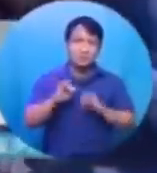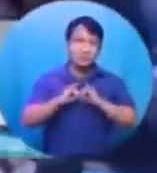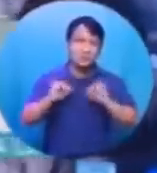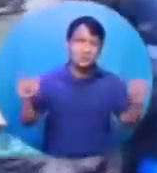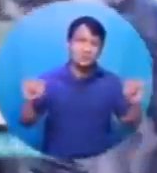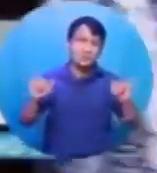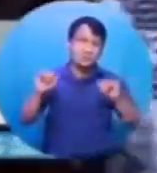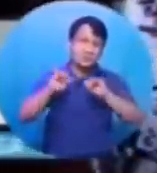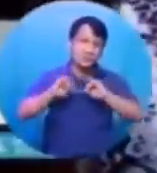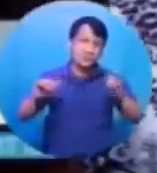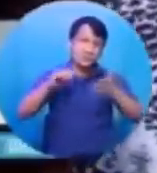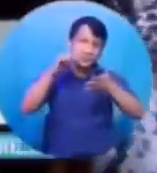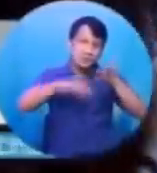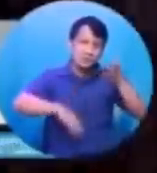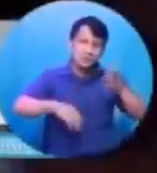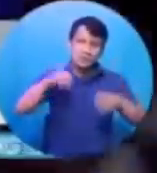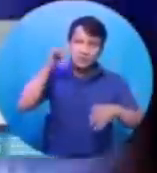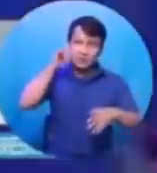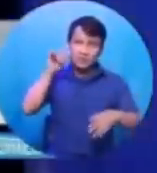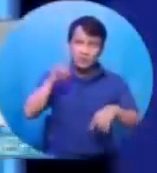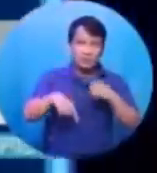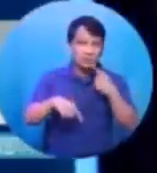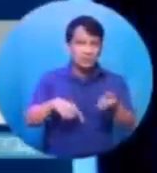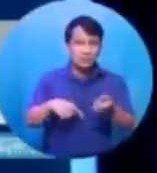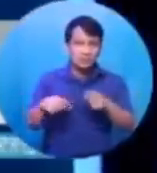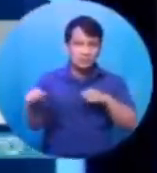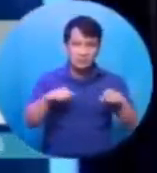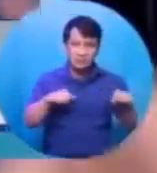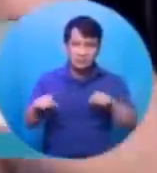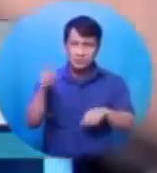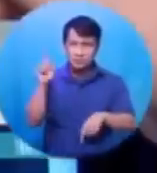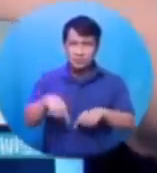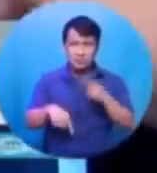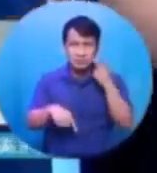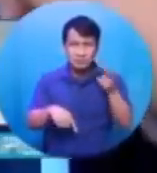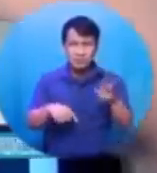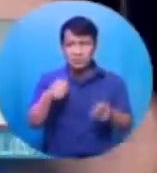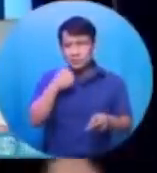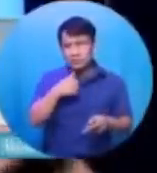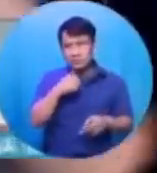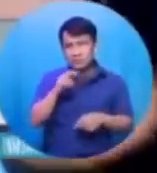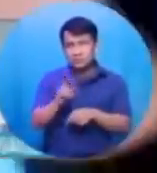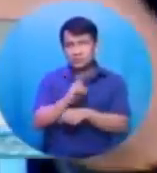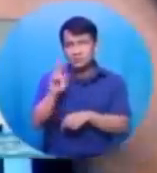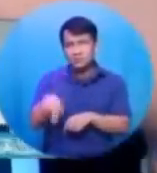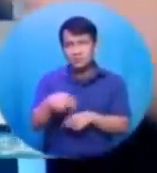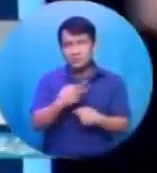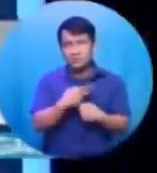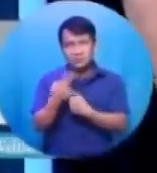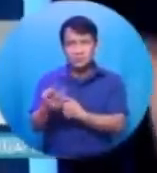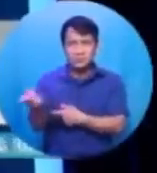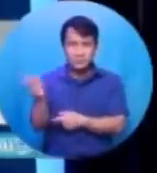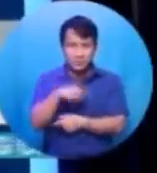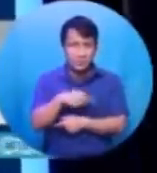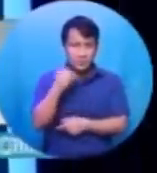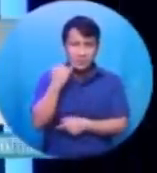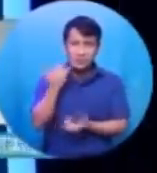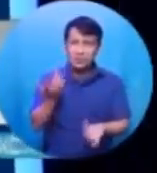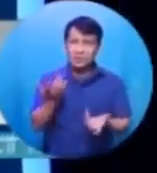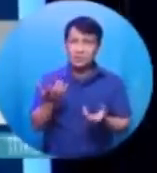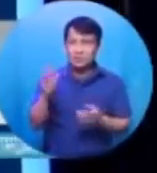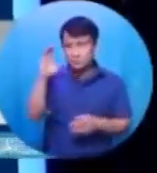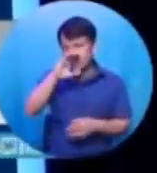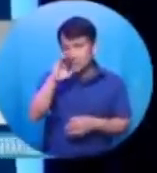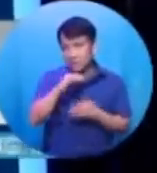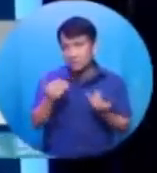mga nababasa natin, no? Yamzi Arenza sabi, Sir Idol, dapat ma-option niyan. Kaysa tingin ko, yung babae, ginagamit yung bata para bumalik si John sa babae.